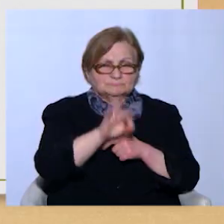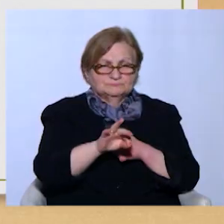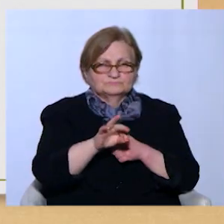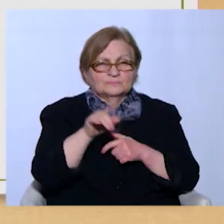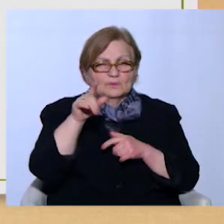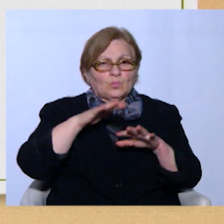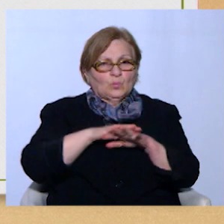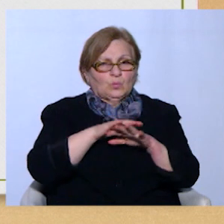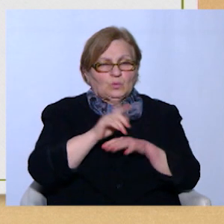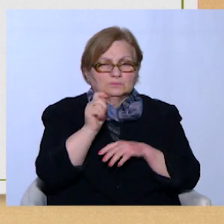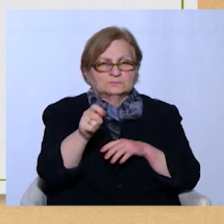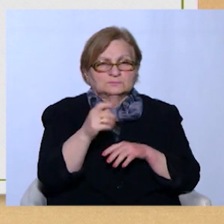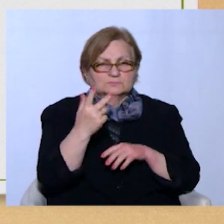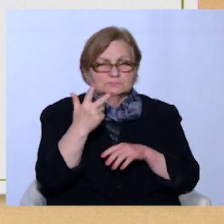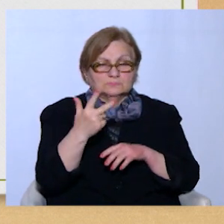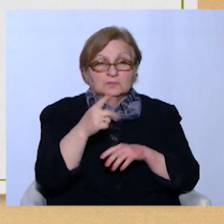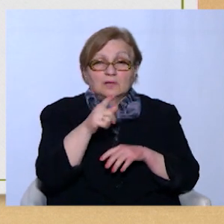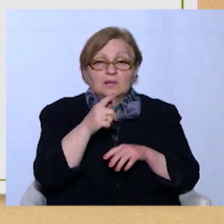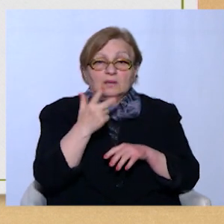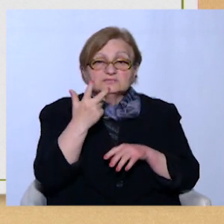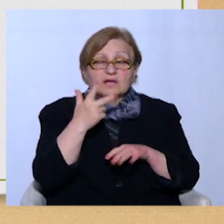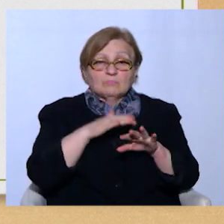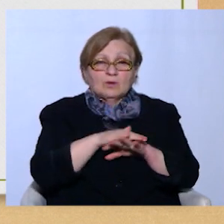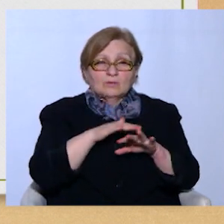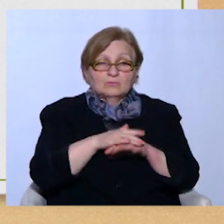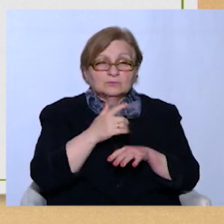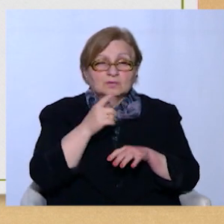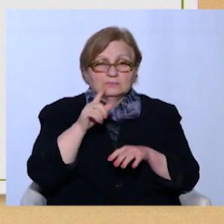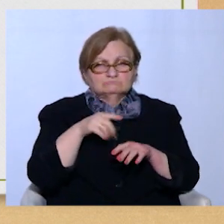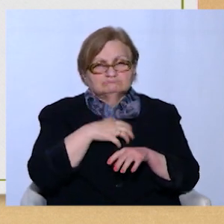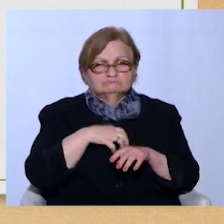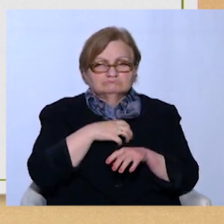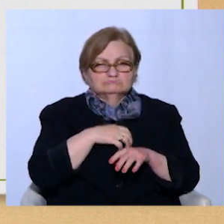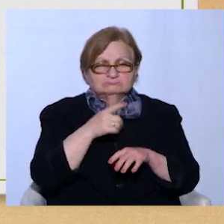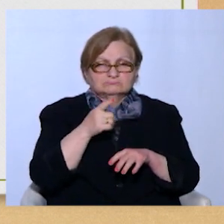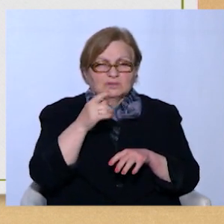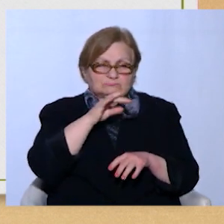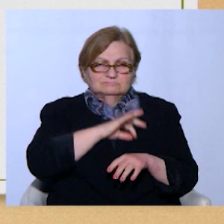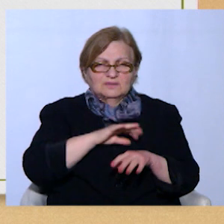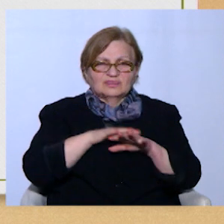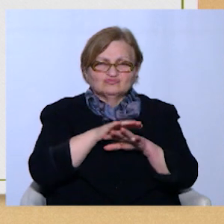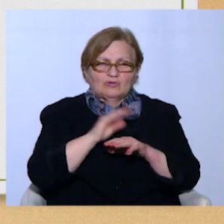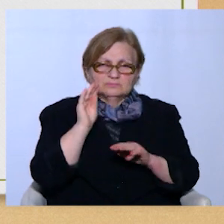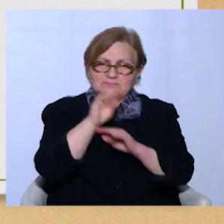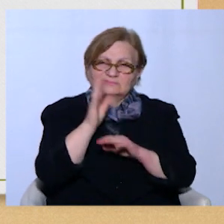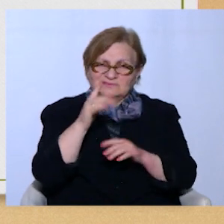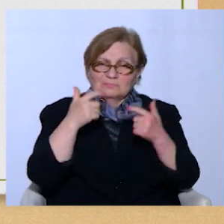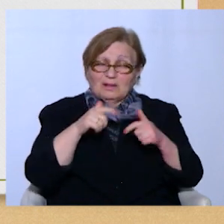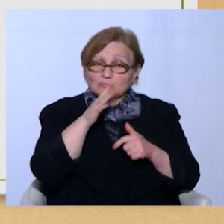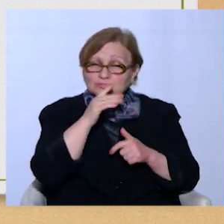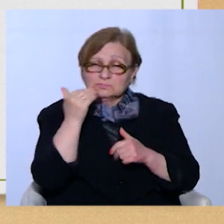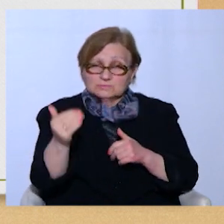სამქულიანი. სამქულიანი ამოცანა ყოველთვის მნიშვნელოვანი ამოცანაა, საკმაოდ სოლიდური ქულით ფასდება და მოდი უბრალოდ ნახოთ,